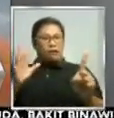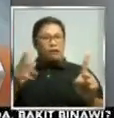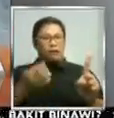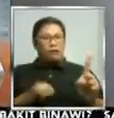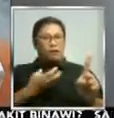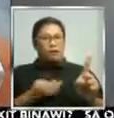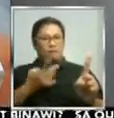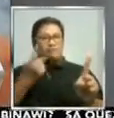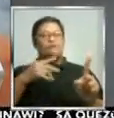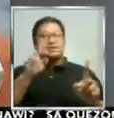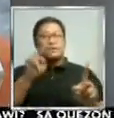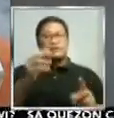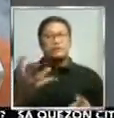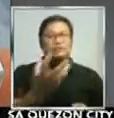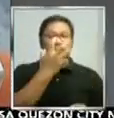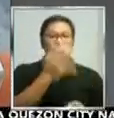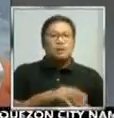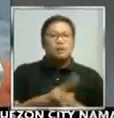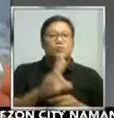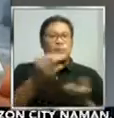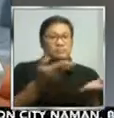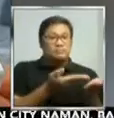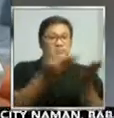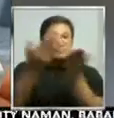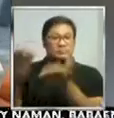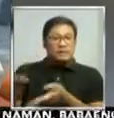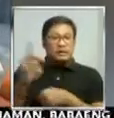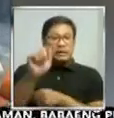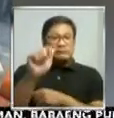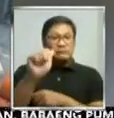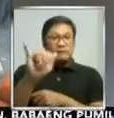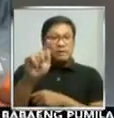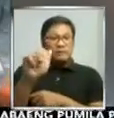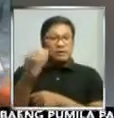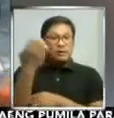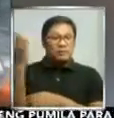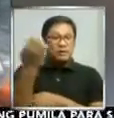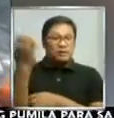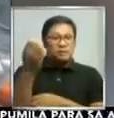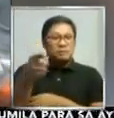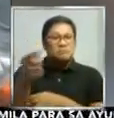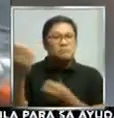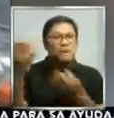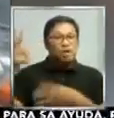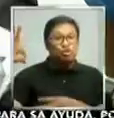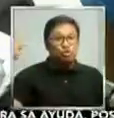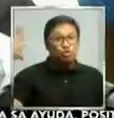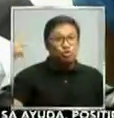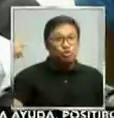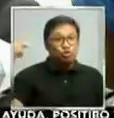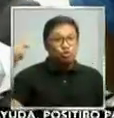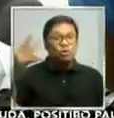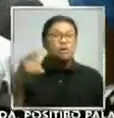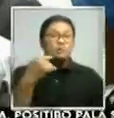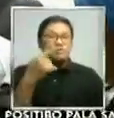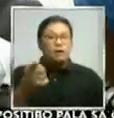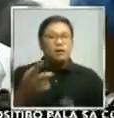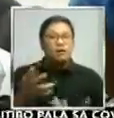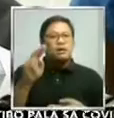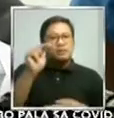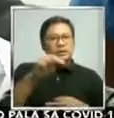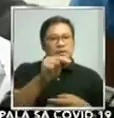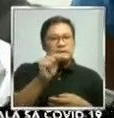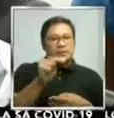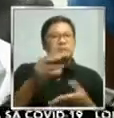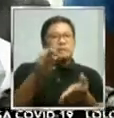na oxygen. Nung dinala na namin siya sa Taytay Emergency, tinatanggihan siya kasi ang sabi sa amin doon, kailangan daw sa mas